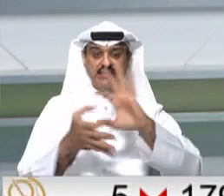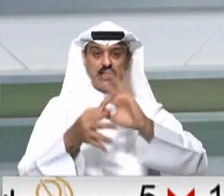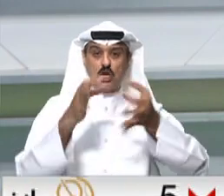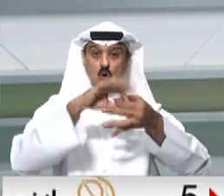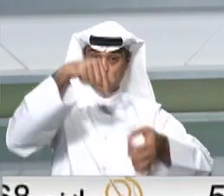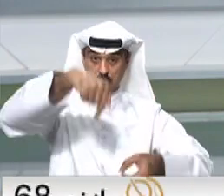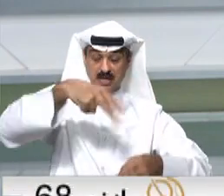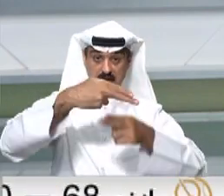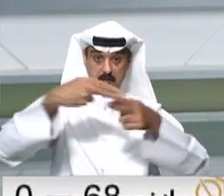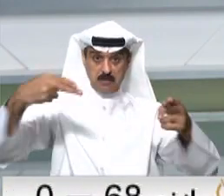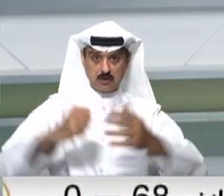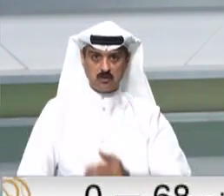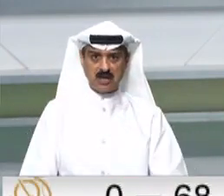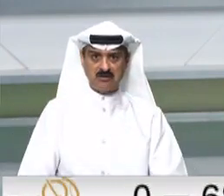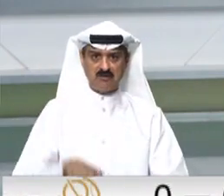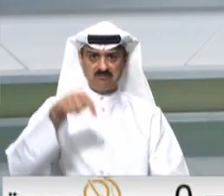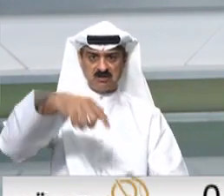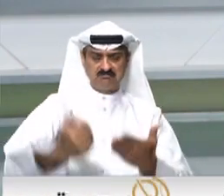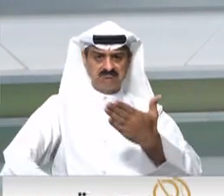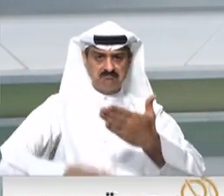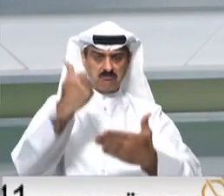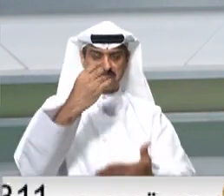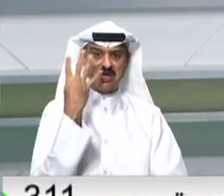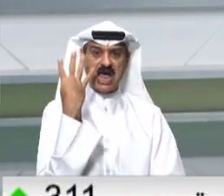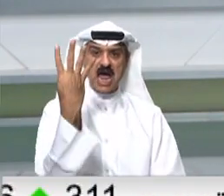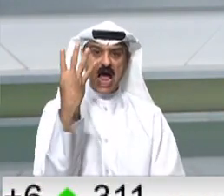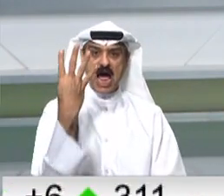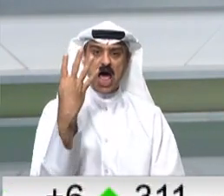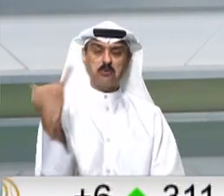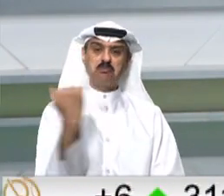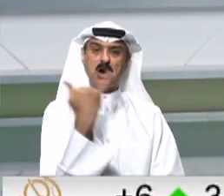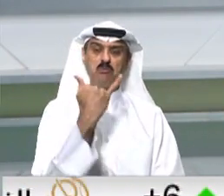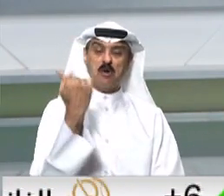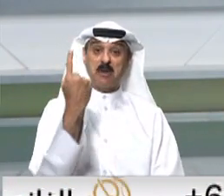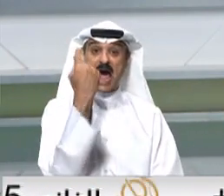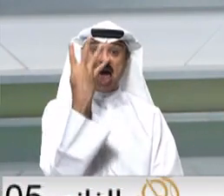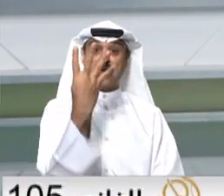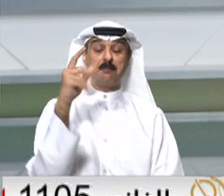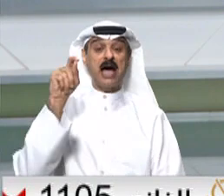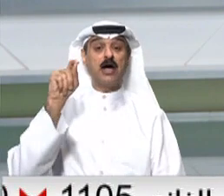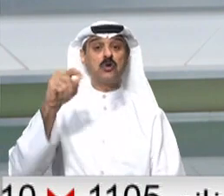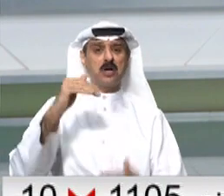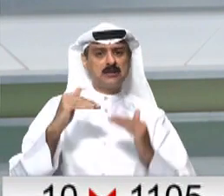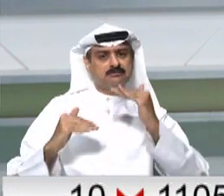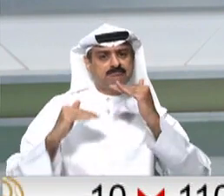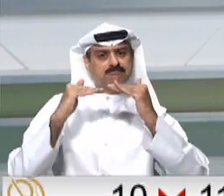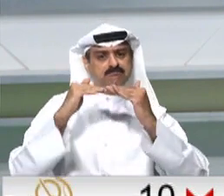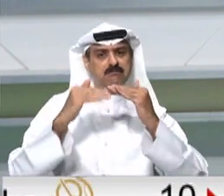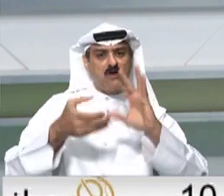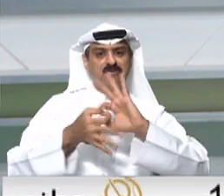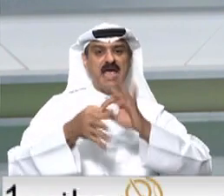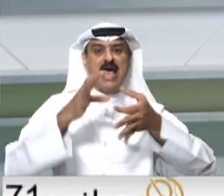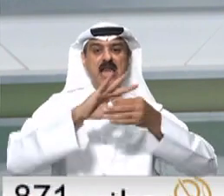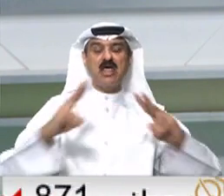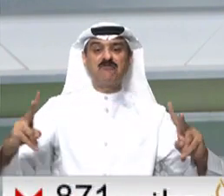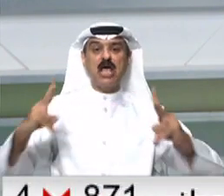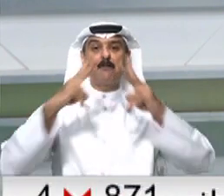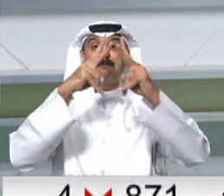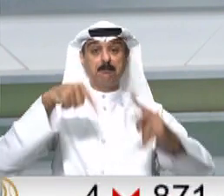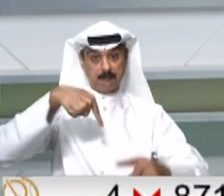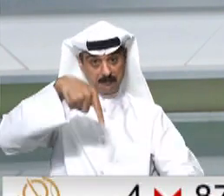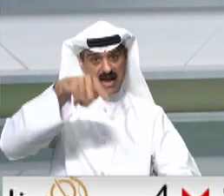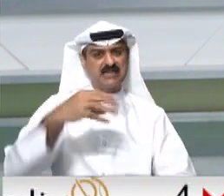بالكويت. إنجاز الشبلون يمنحه 4 نقاط مهمة تقربه بصورة كبيرة من التأهل إلى أولمبياد باريس المقبلة في